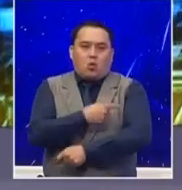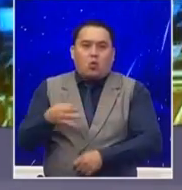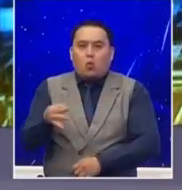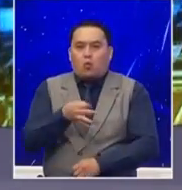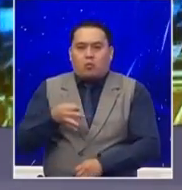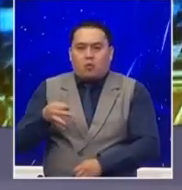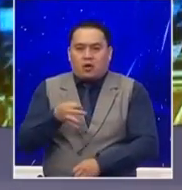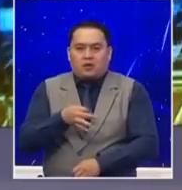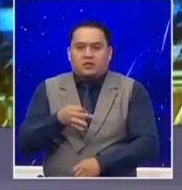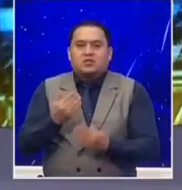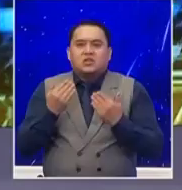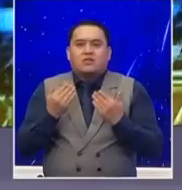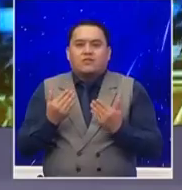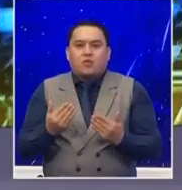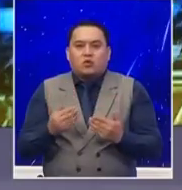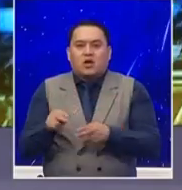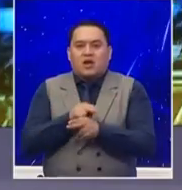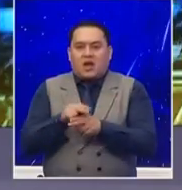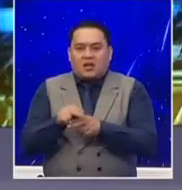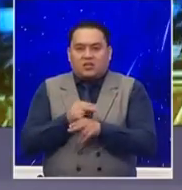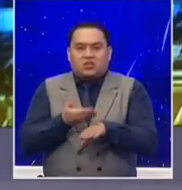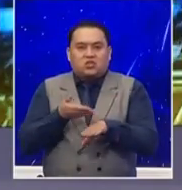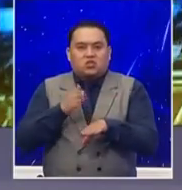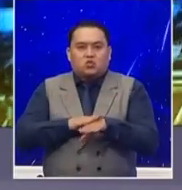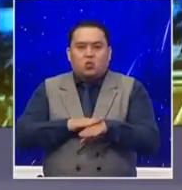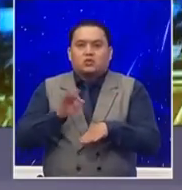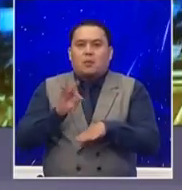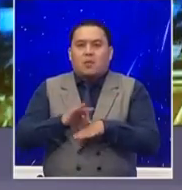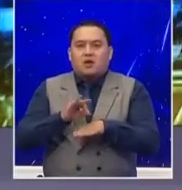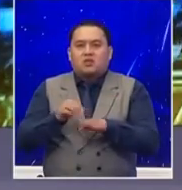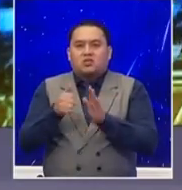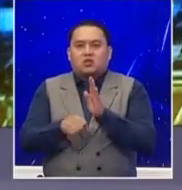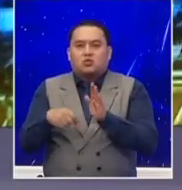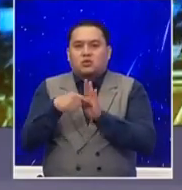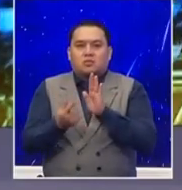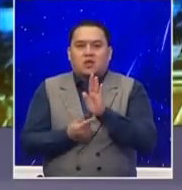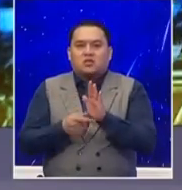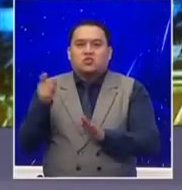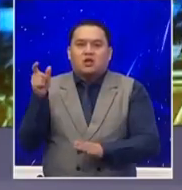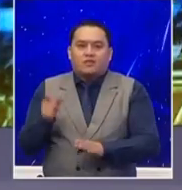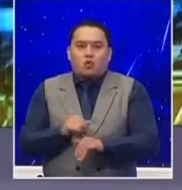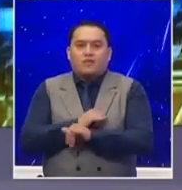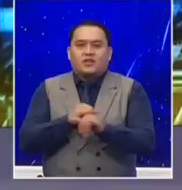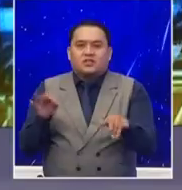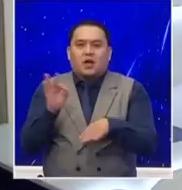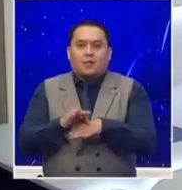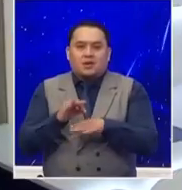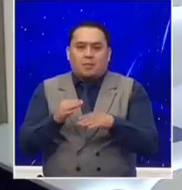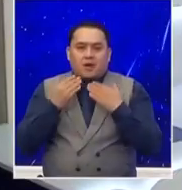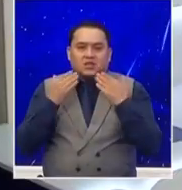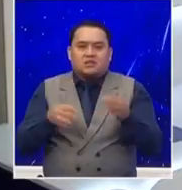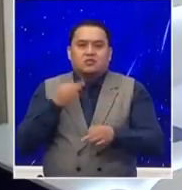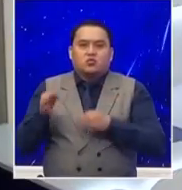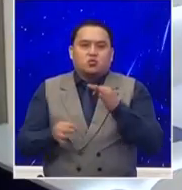области Умирзак Неизбеков. В настоящее время на лечении от тяжкого недуга находится 617 человек. Прирост заболеваний за последние